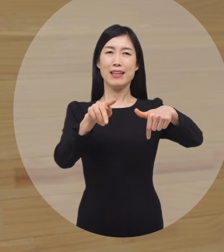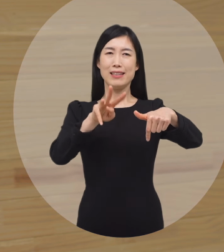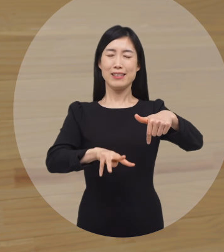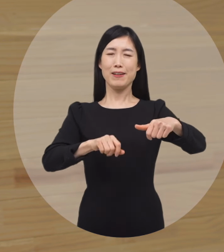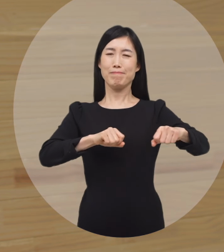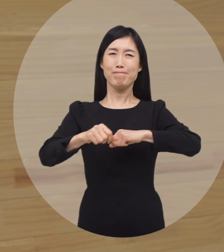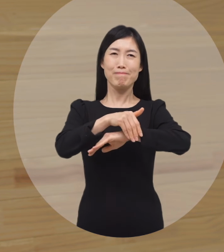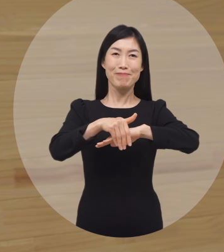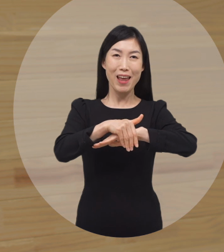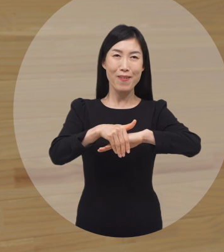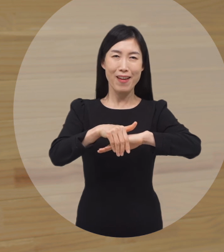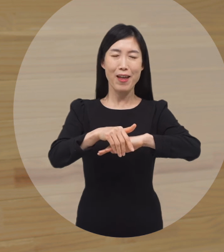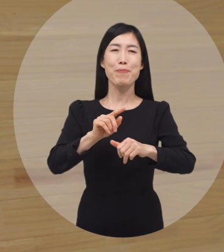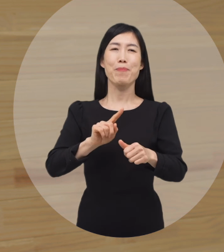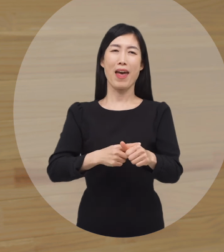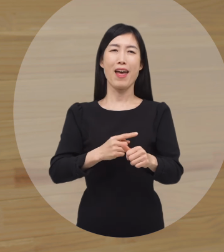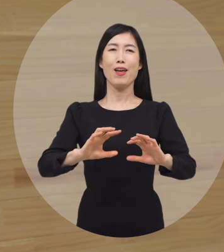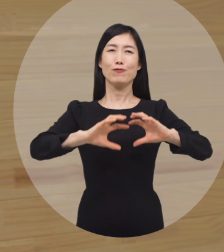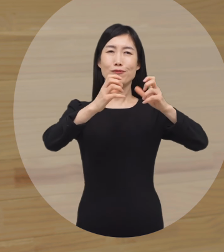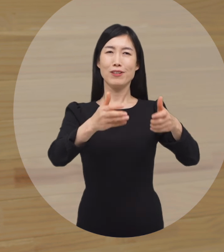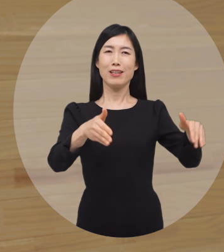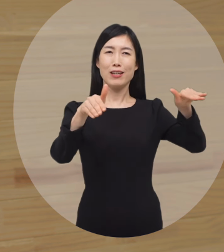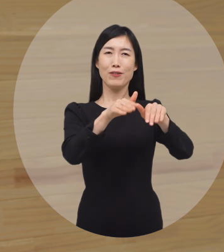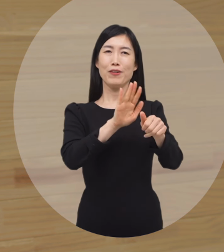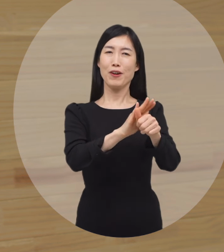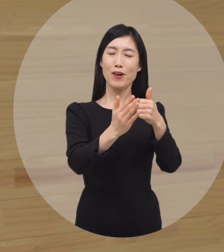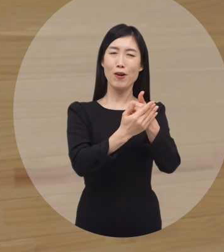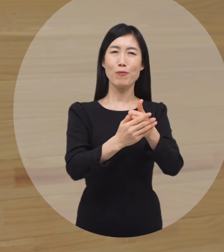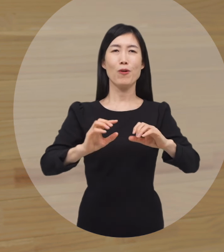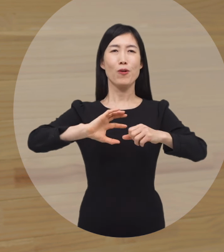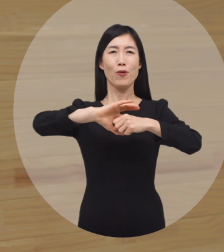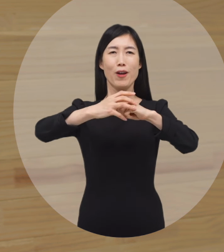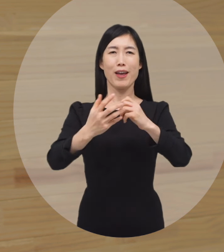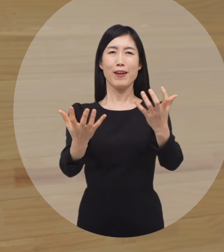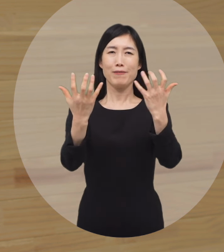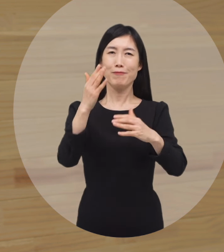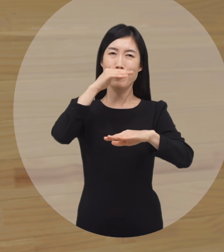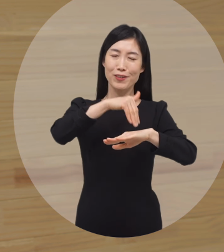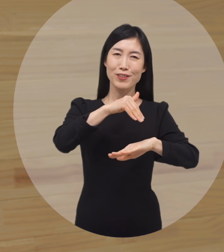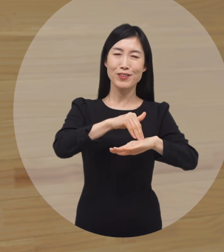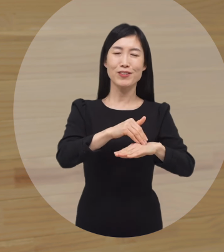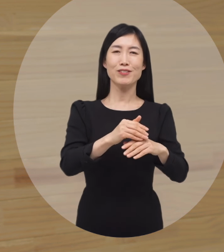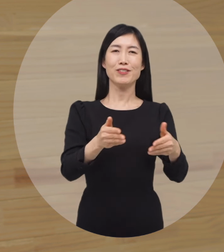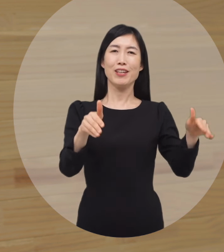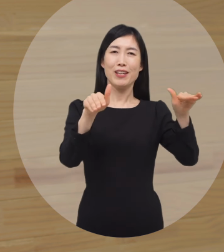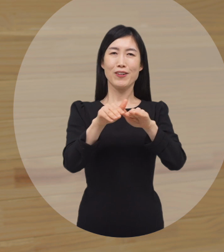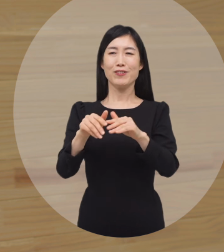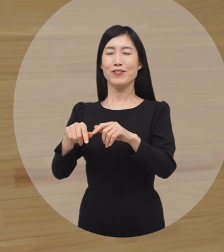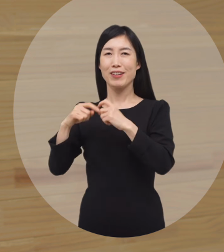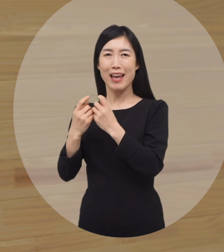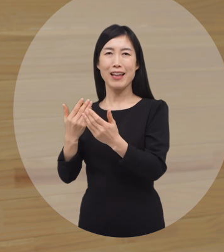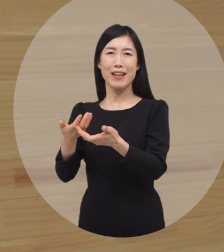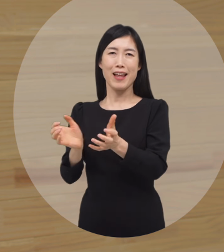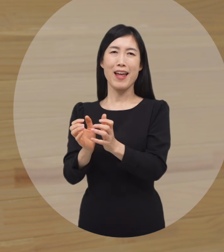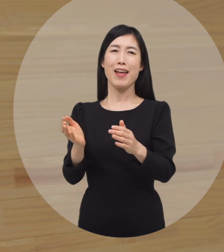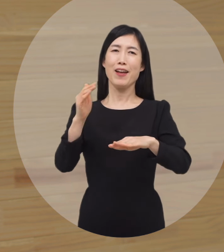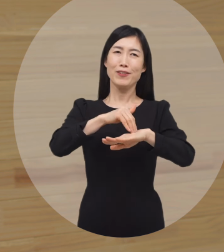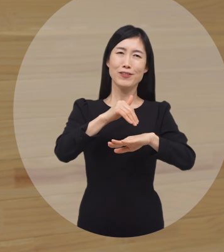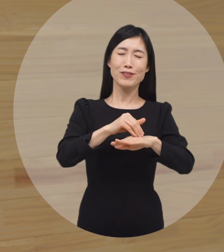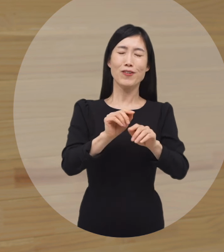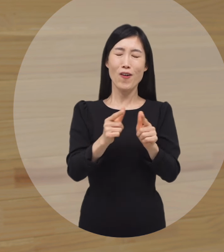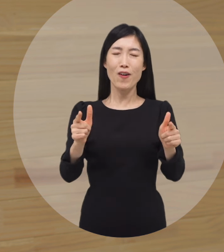통해 국제기구 협력, 또 글로벌 연수, 민관협력 등 다양한 사업을 아태장애인의 권리 실천 및 또 삶의 질